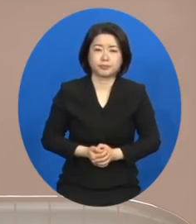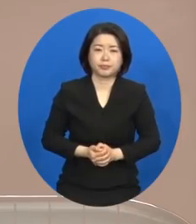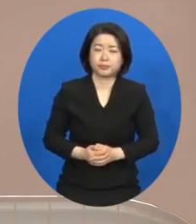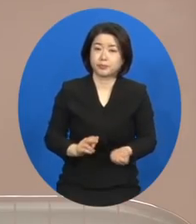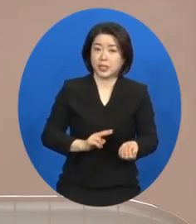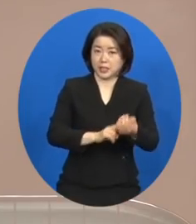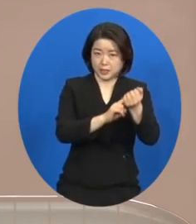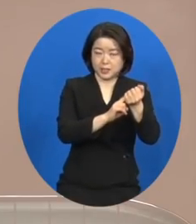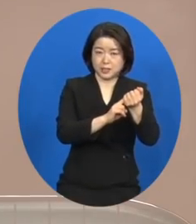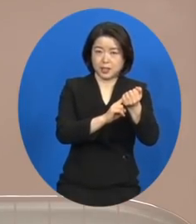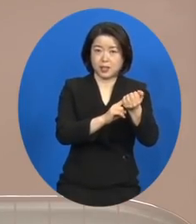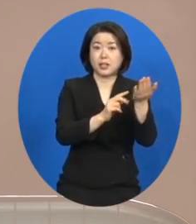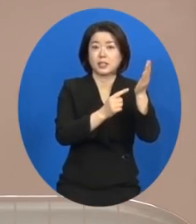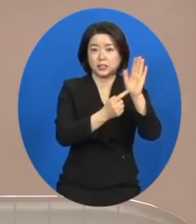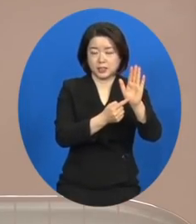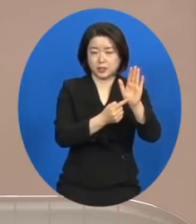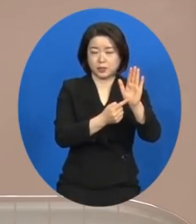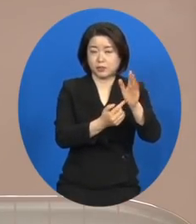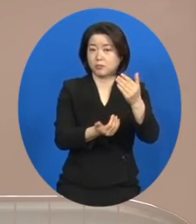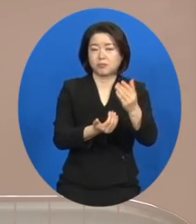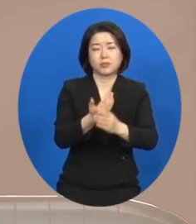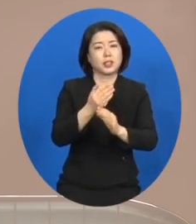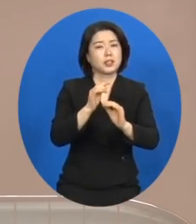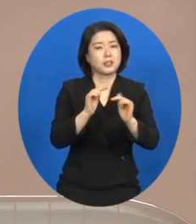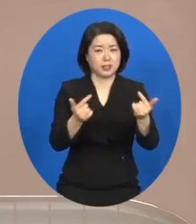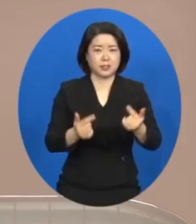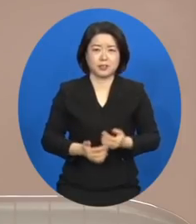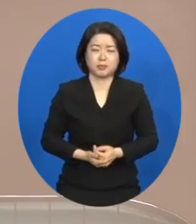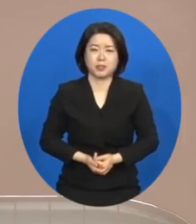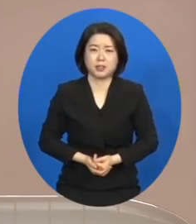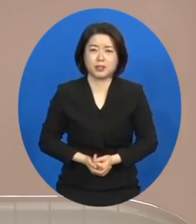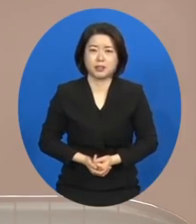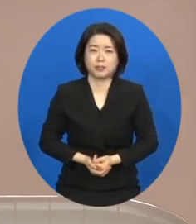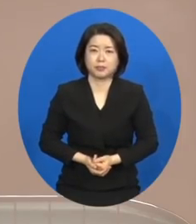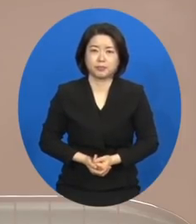기사와 이적은 일어나지 않았습니다.